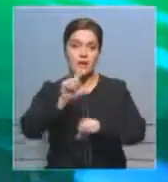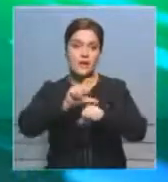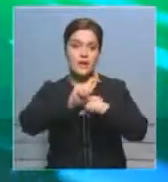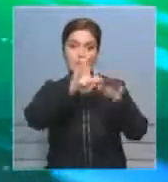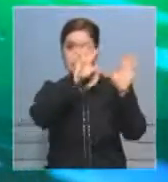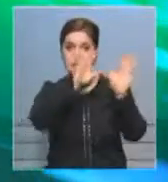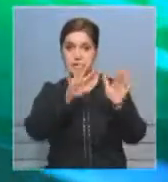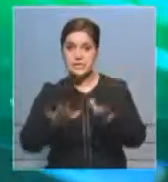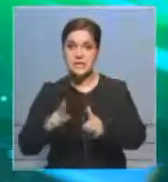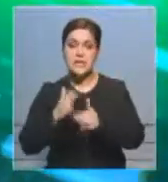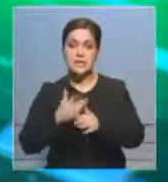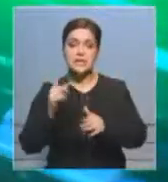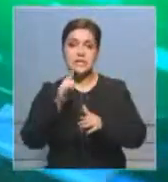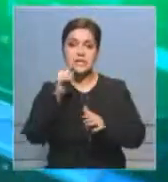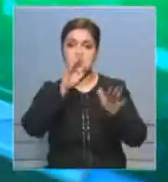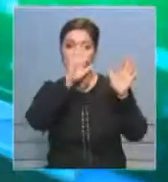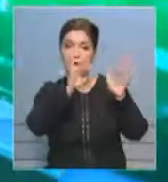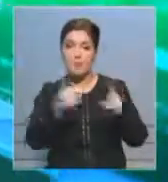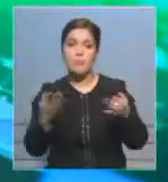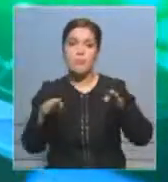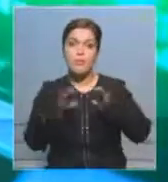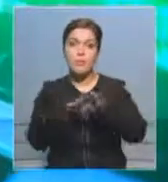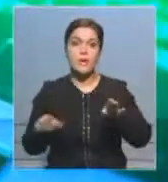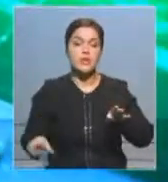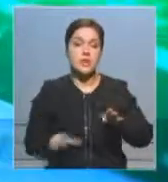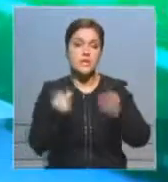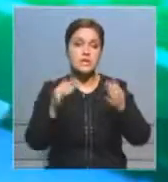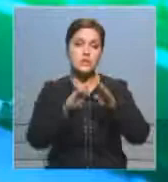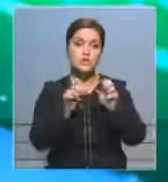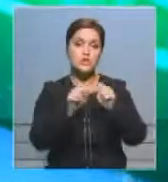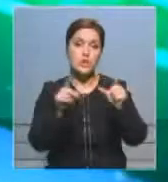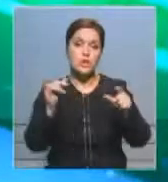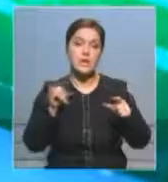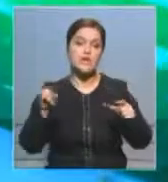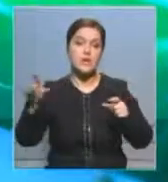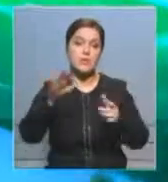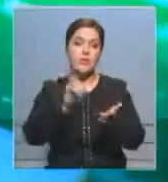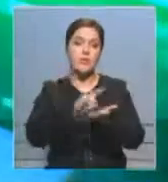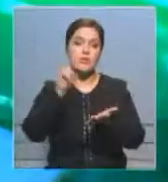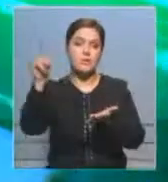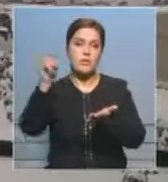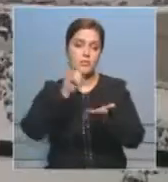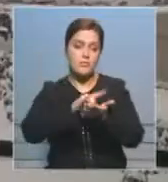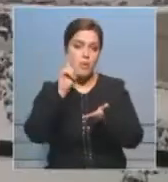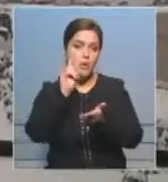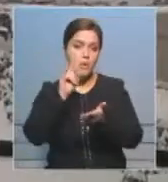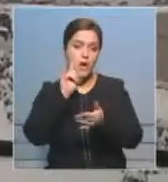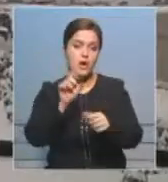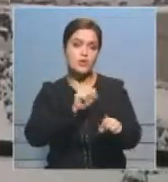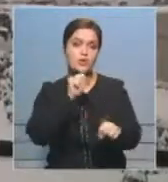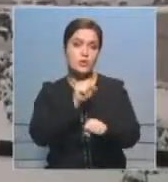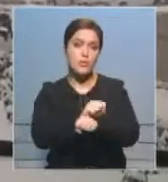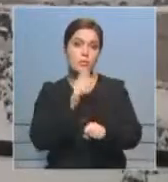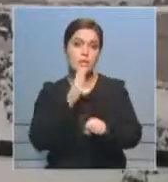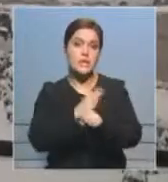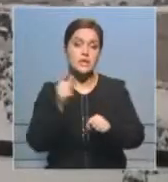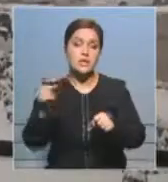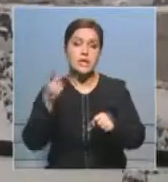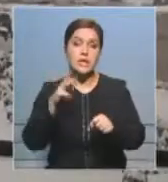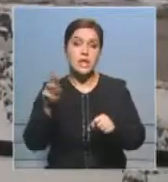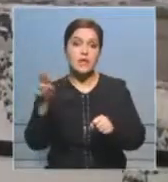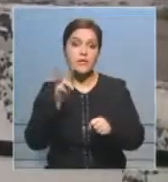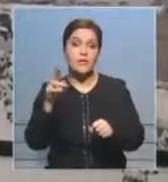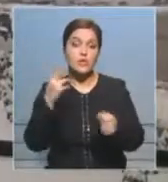завалило снегом из-за обильных осадков перекрыты многие трассы закрыты школы а в аэропорту отменены десятки авиарейсов вместо